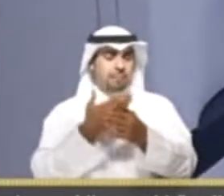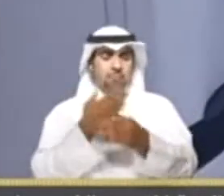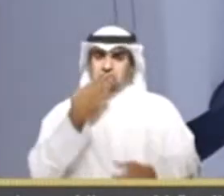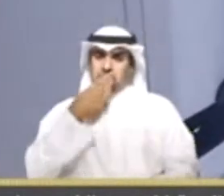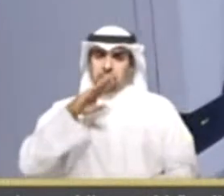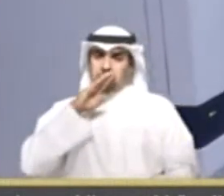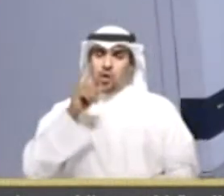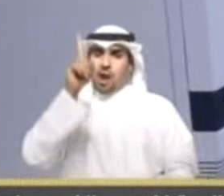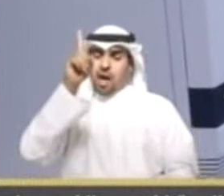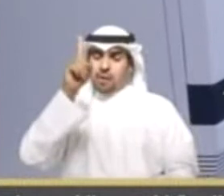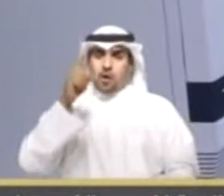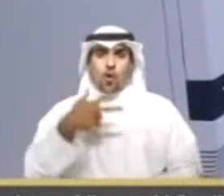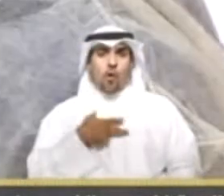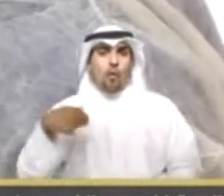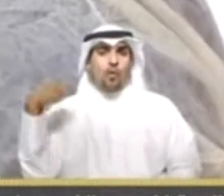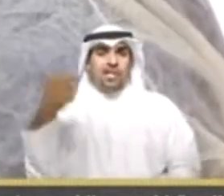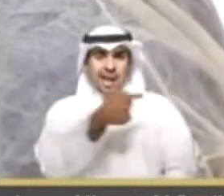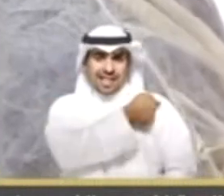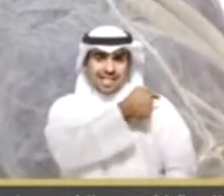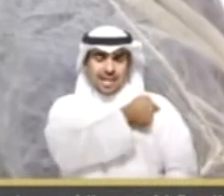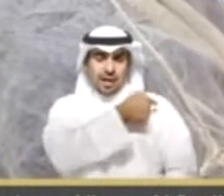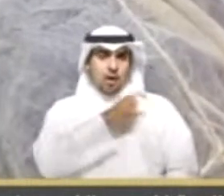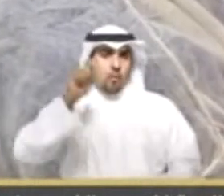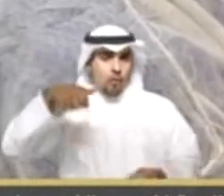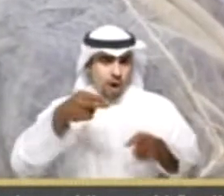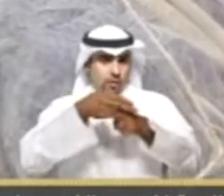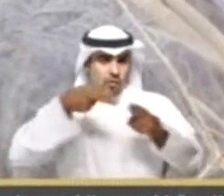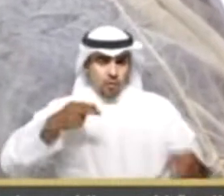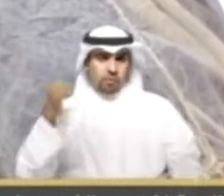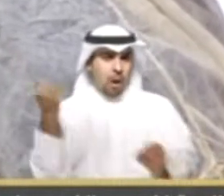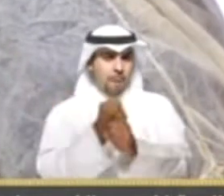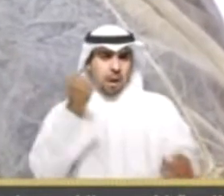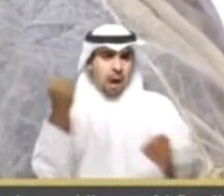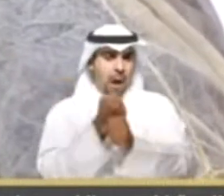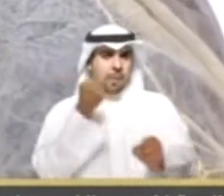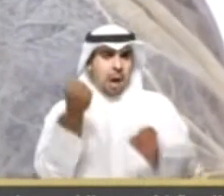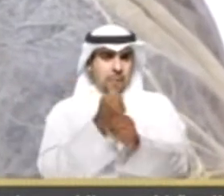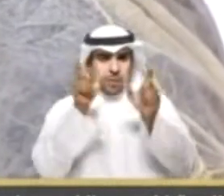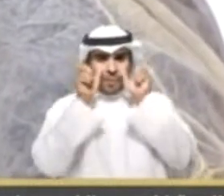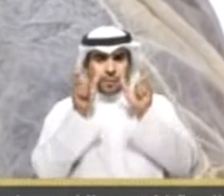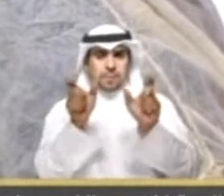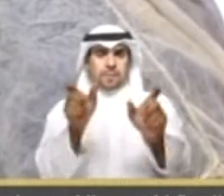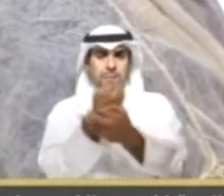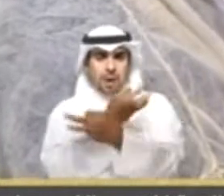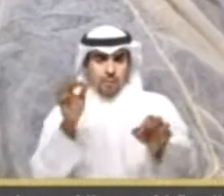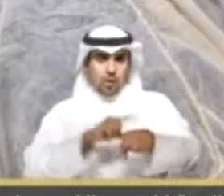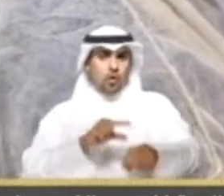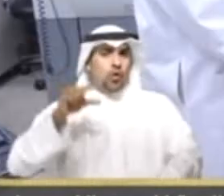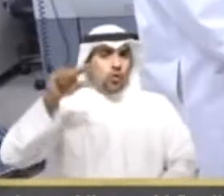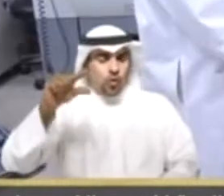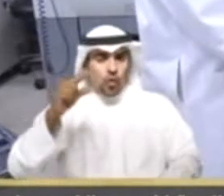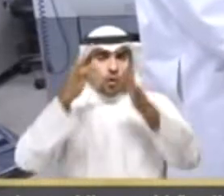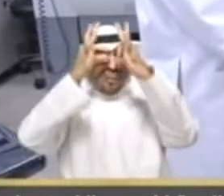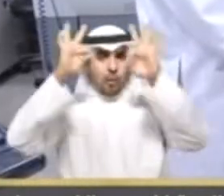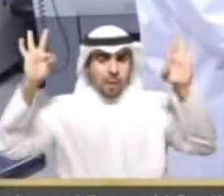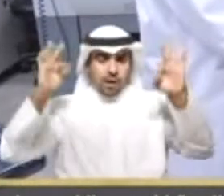شعارهم العمل والتفاني في أداء الواجب. نعم، هكذا هم أطباء وفنيو مختبر الصحة العامة